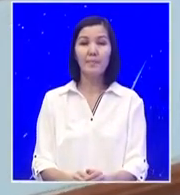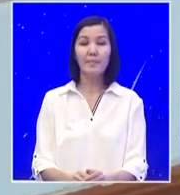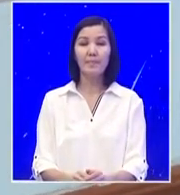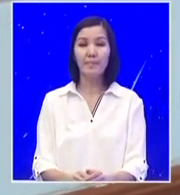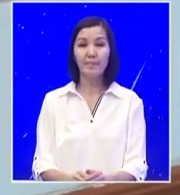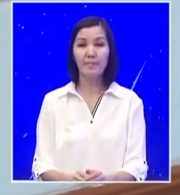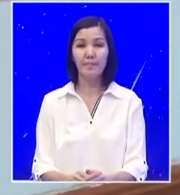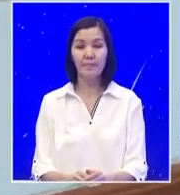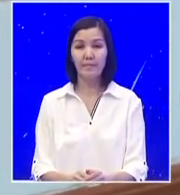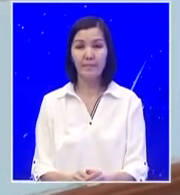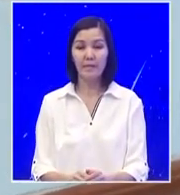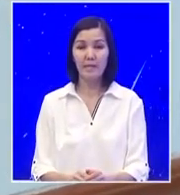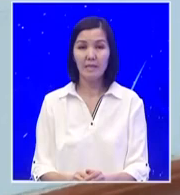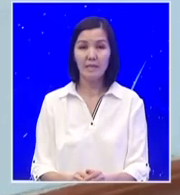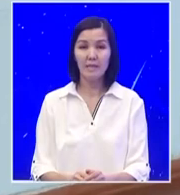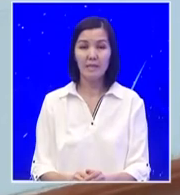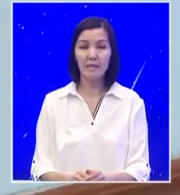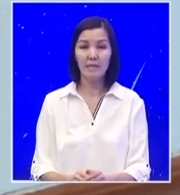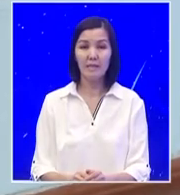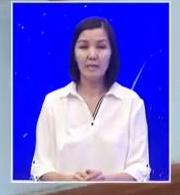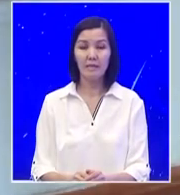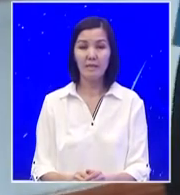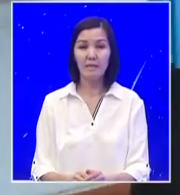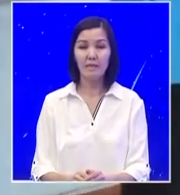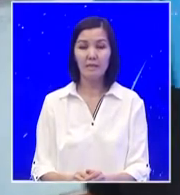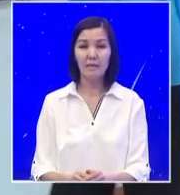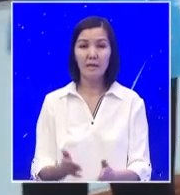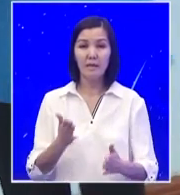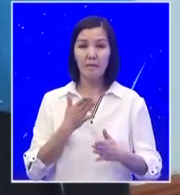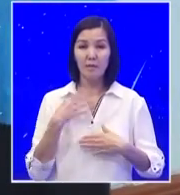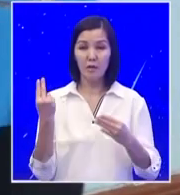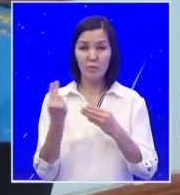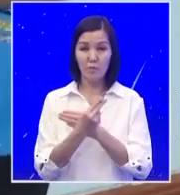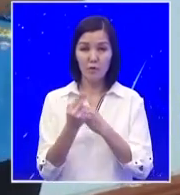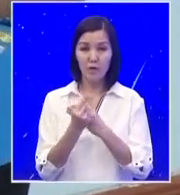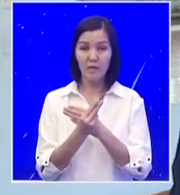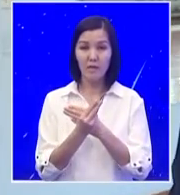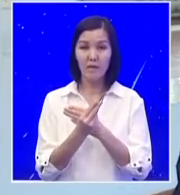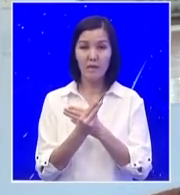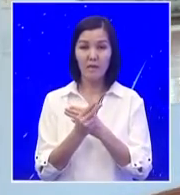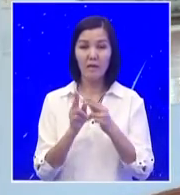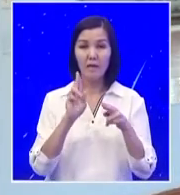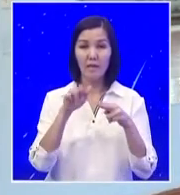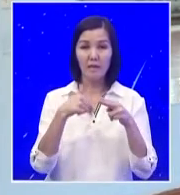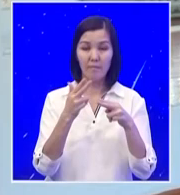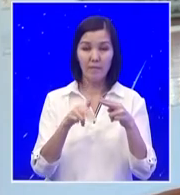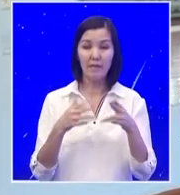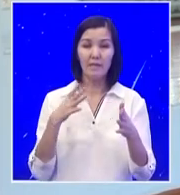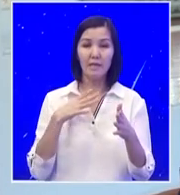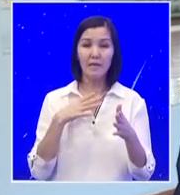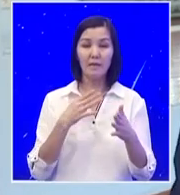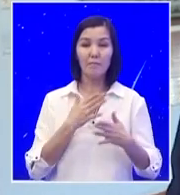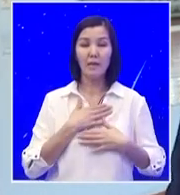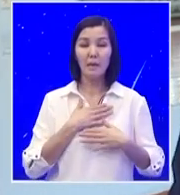Учились вальс танцевать, гимнастику танцевать. Когда я вырасту, буду гимнасткой. Ардақ апайдан би үйреніп